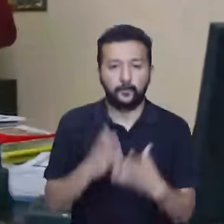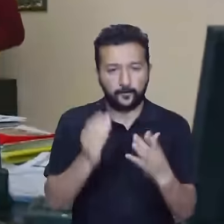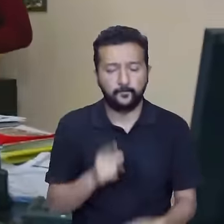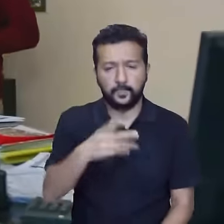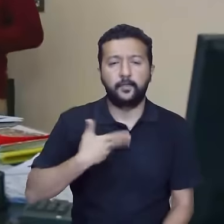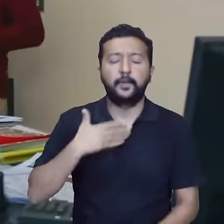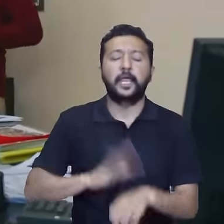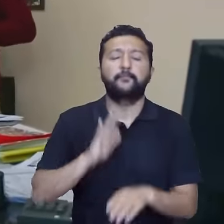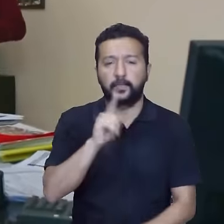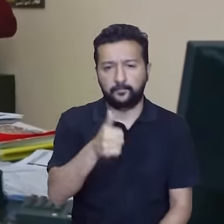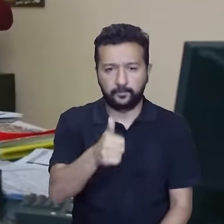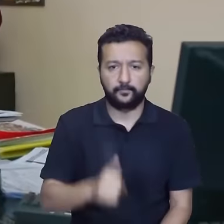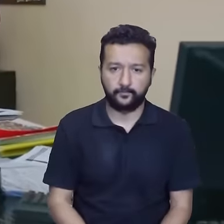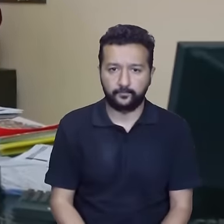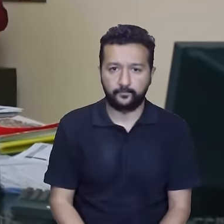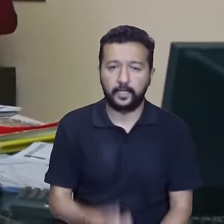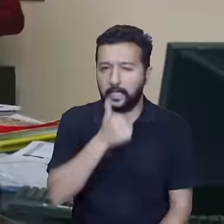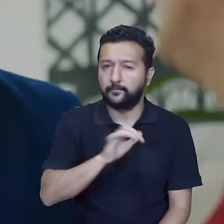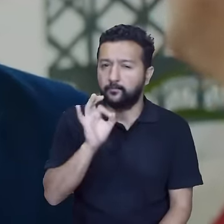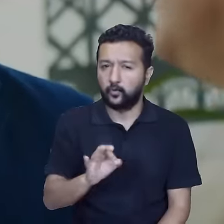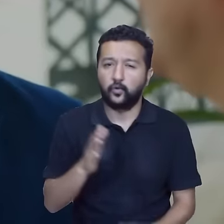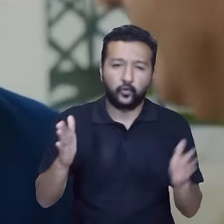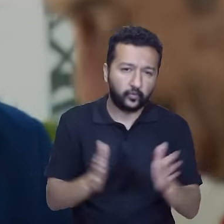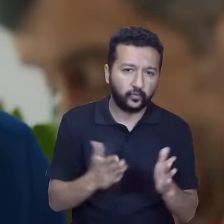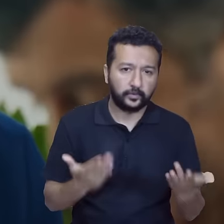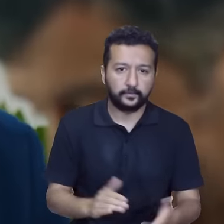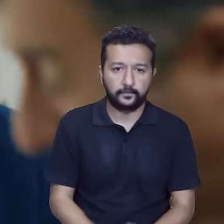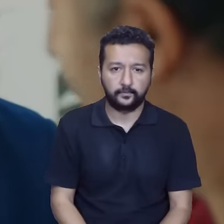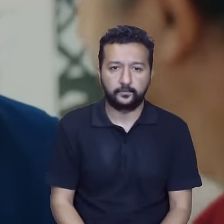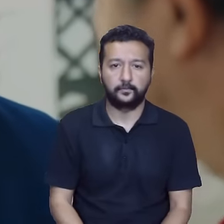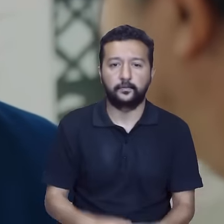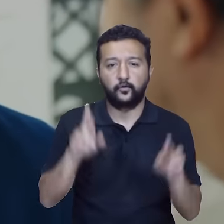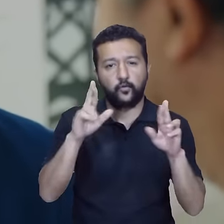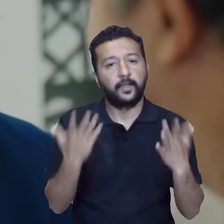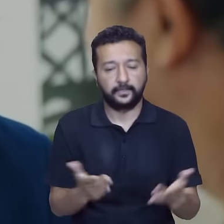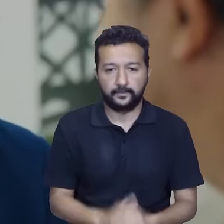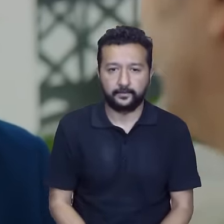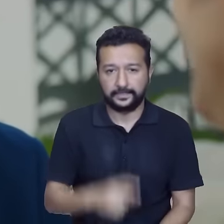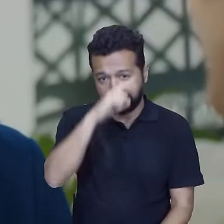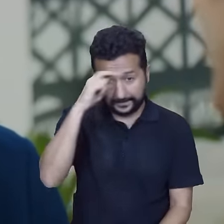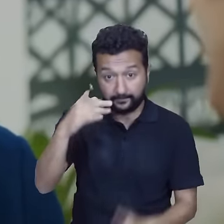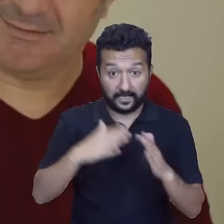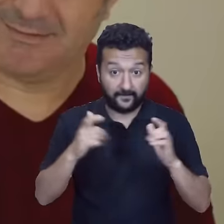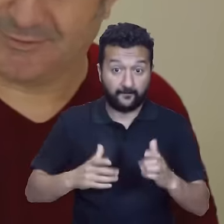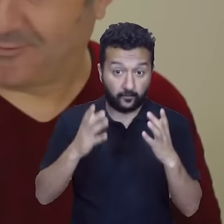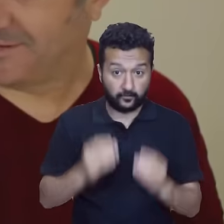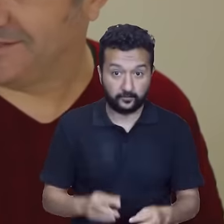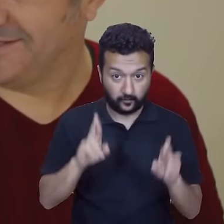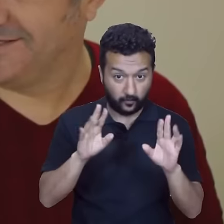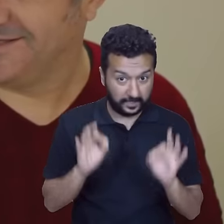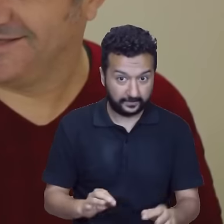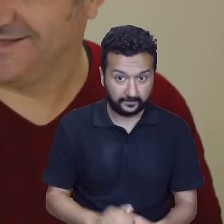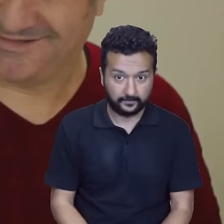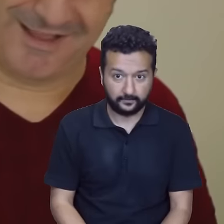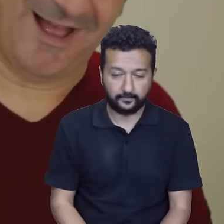Tamam, sen merak etme, söylemem. Abi böyle küçük, romantik, sıcak bir ev olursa...